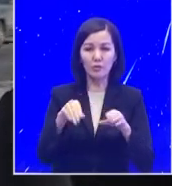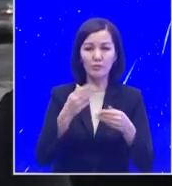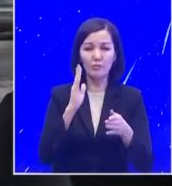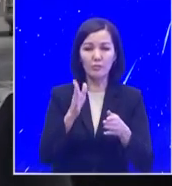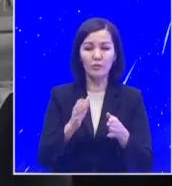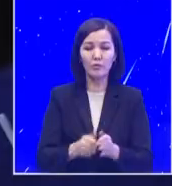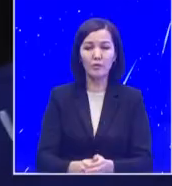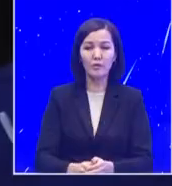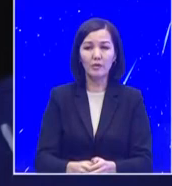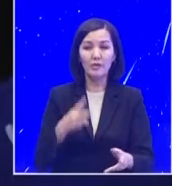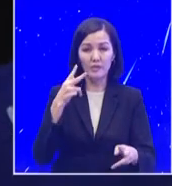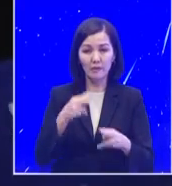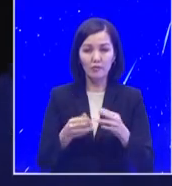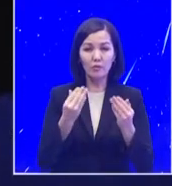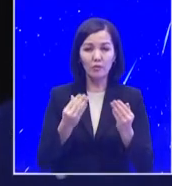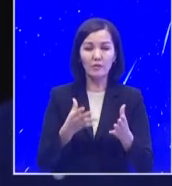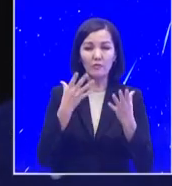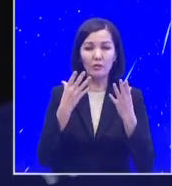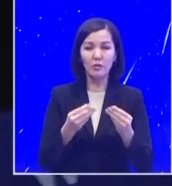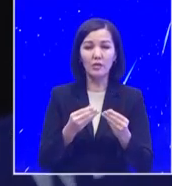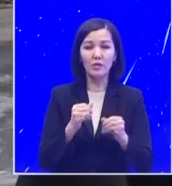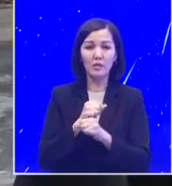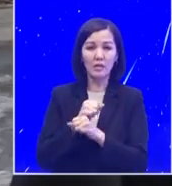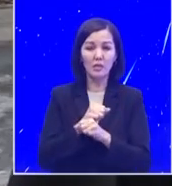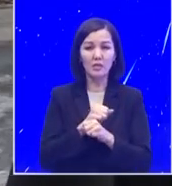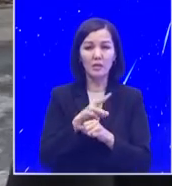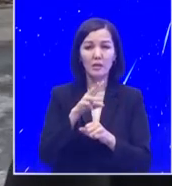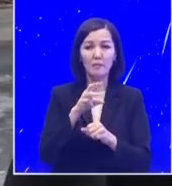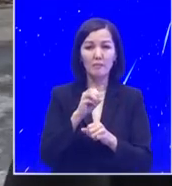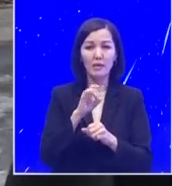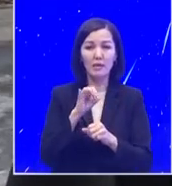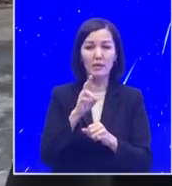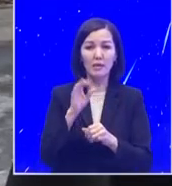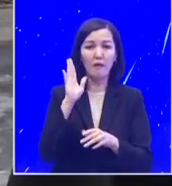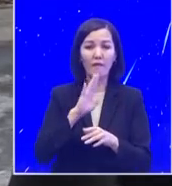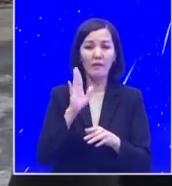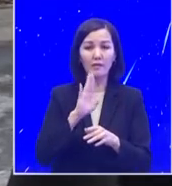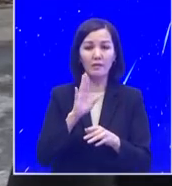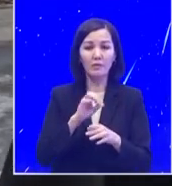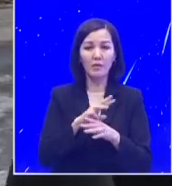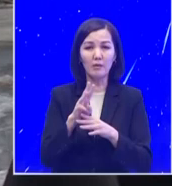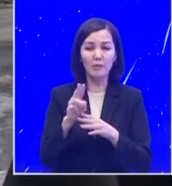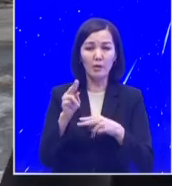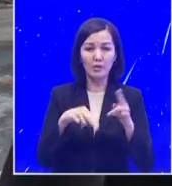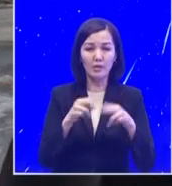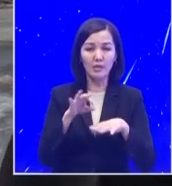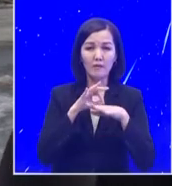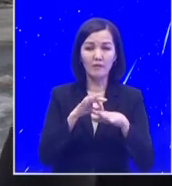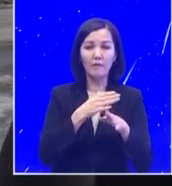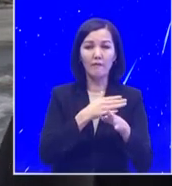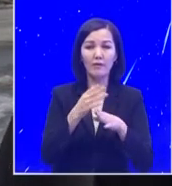в эксплуатацию. На сегодняшний день в дачных участках Мерекелек тоже водоснабжение. Тоже